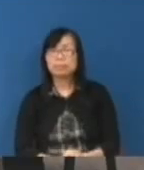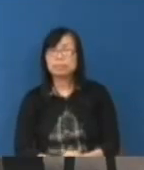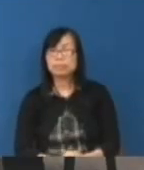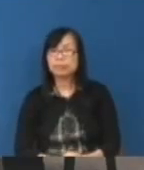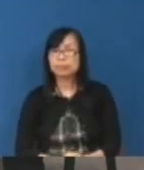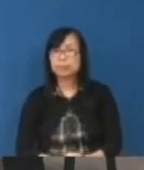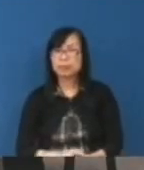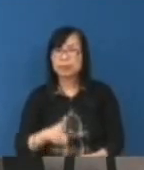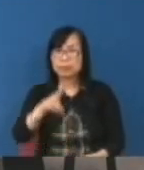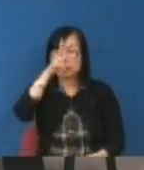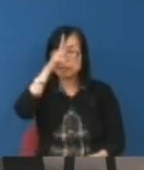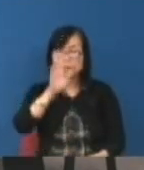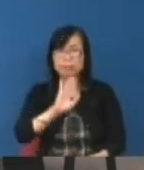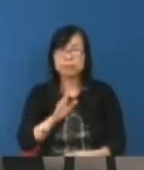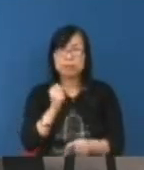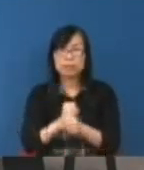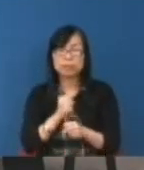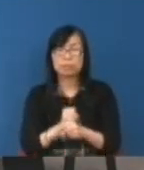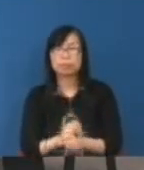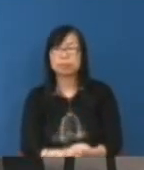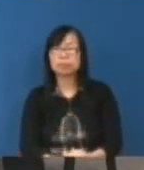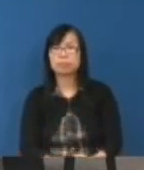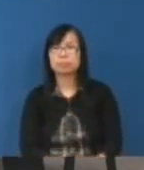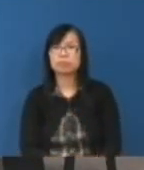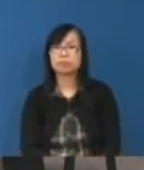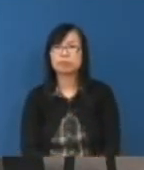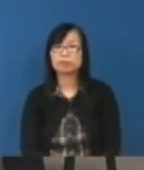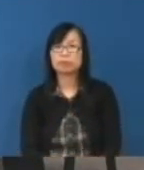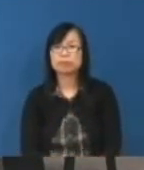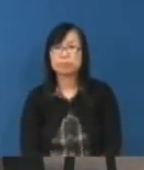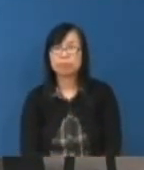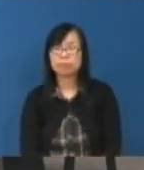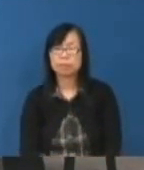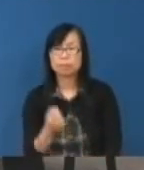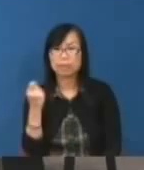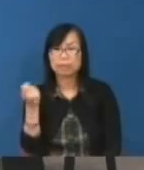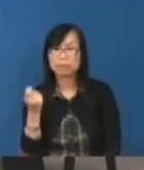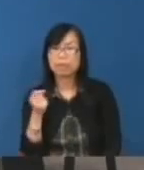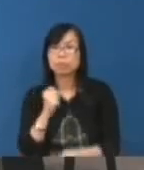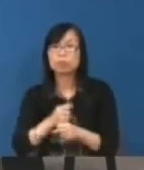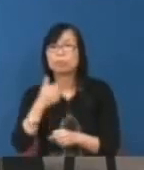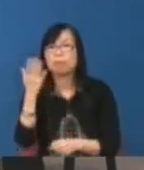啦，市政嗰部分又移咗啲出嚟啦。喂，好簡單，佢做過咩？